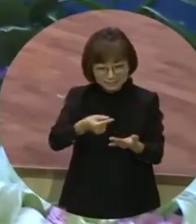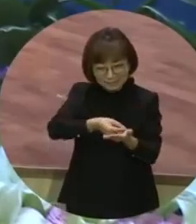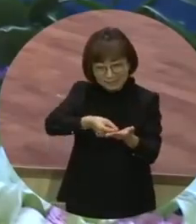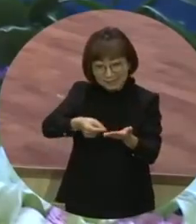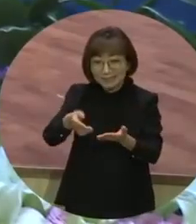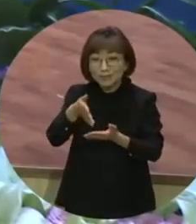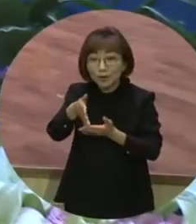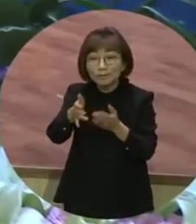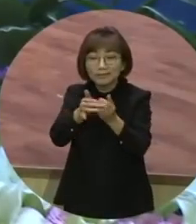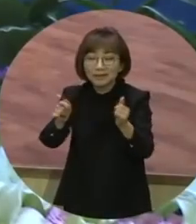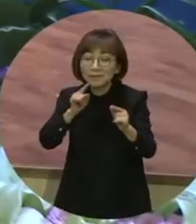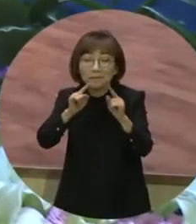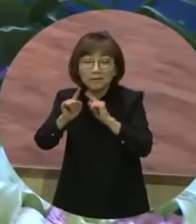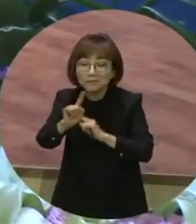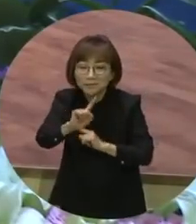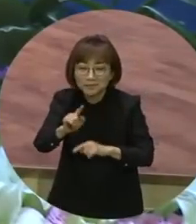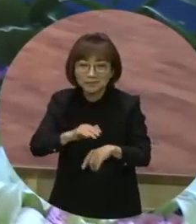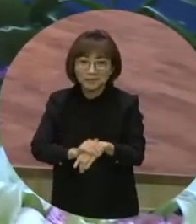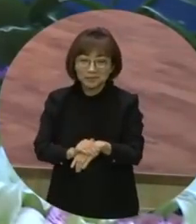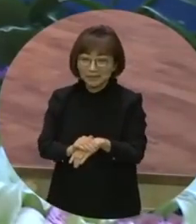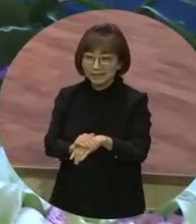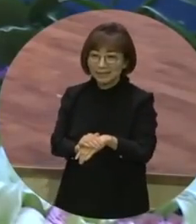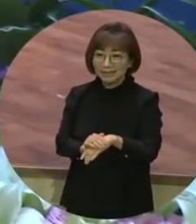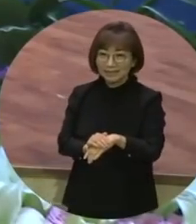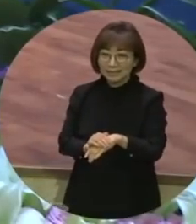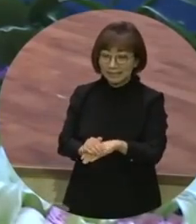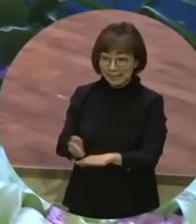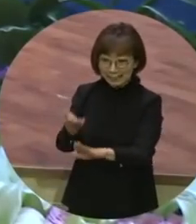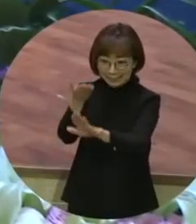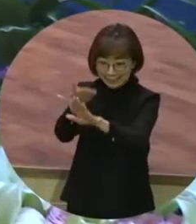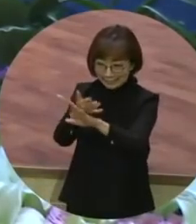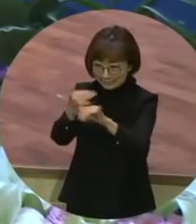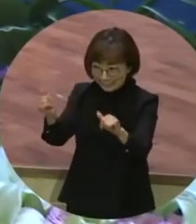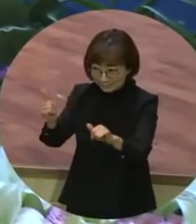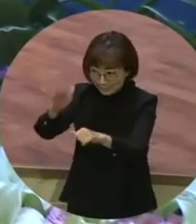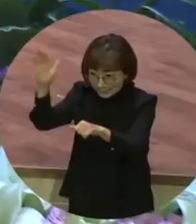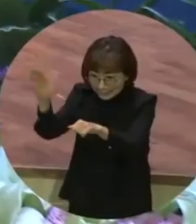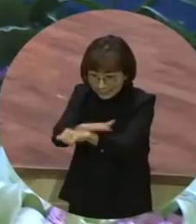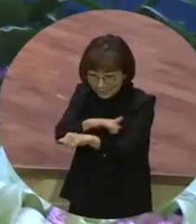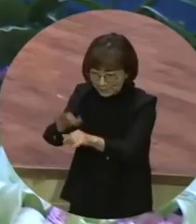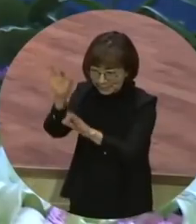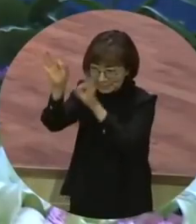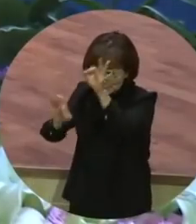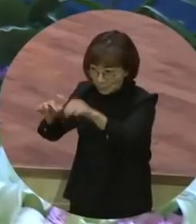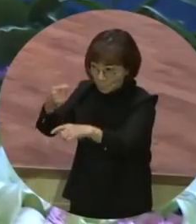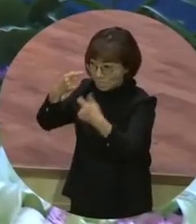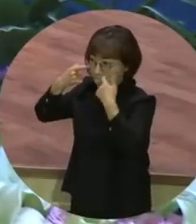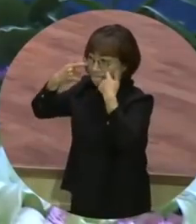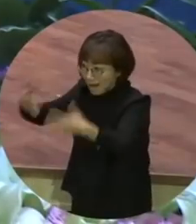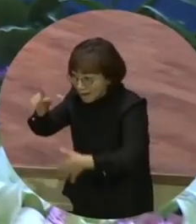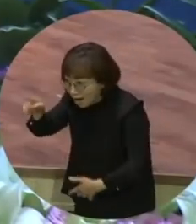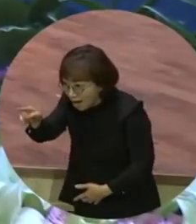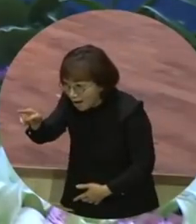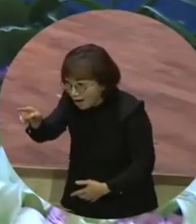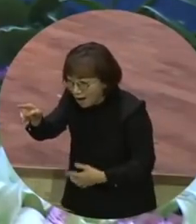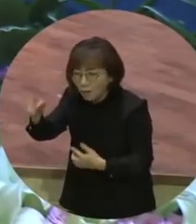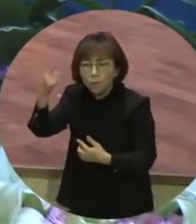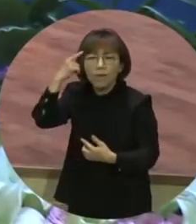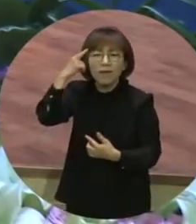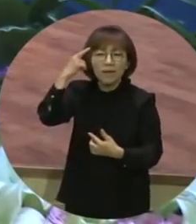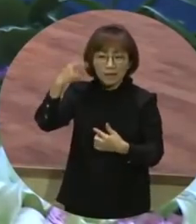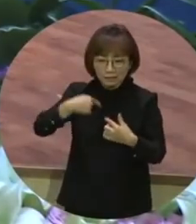이분이 이런 말을 했어요. 타인의 결점을 눈으로 똑똑히 볼 수 있는 것은 바로 우리들